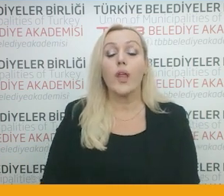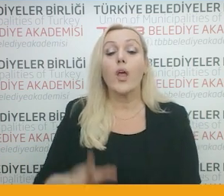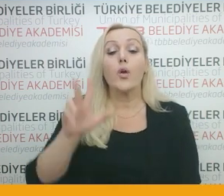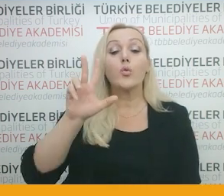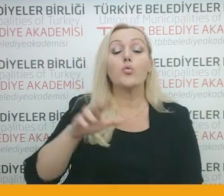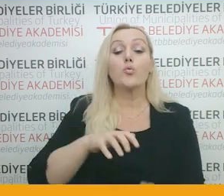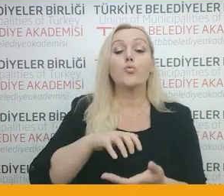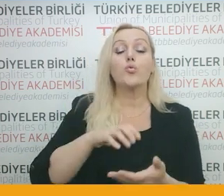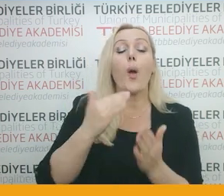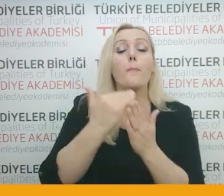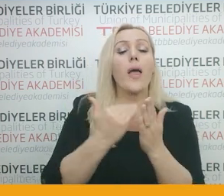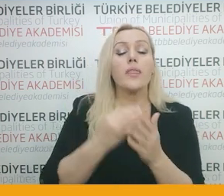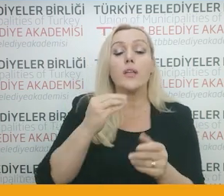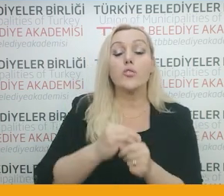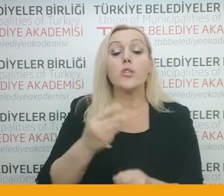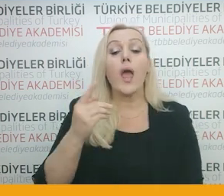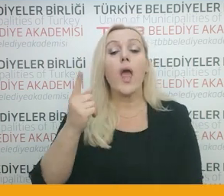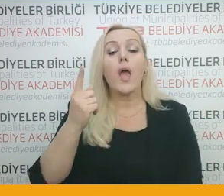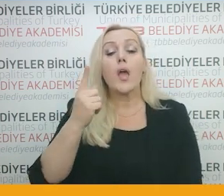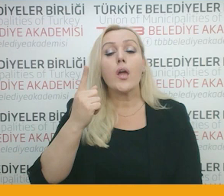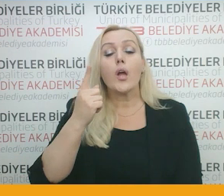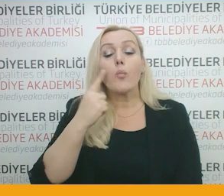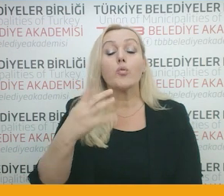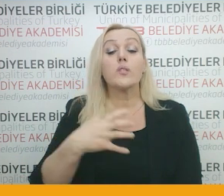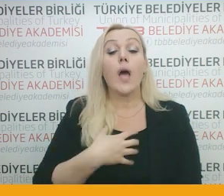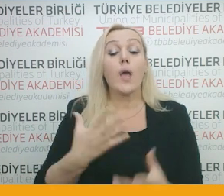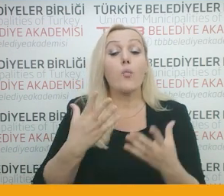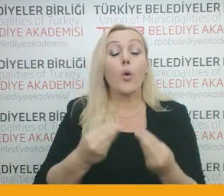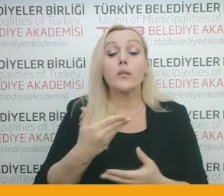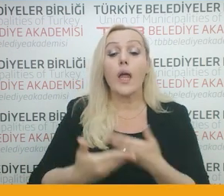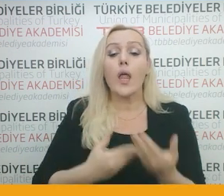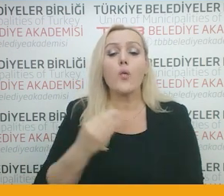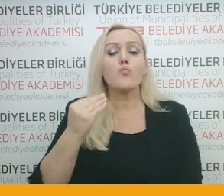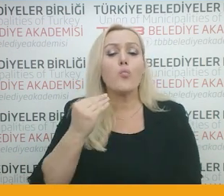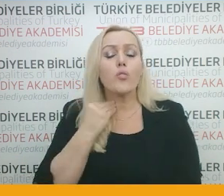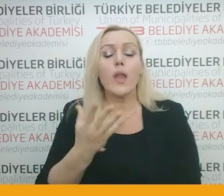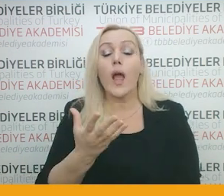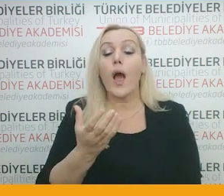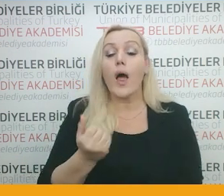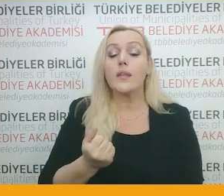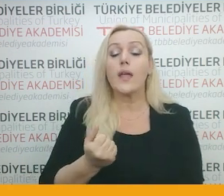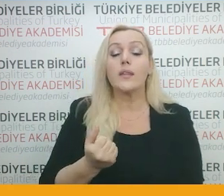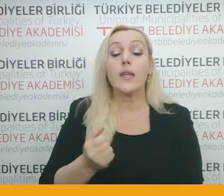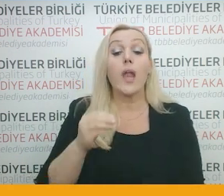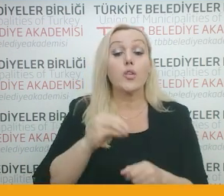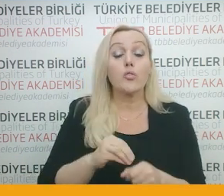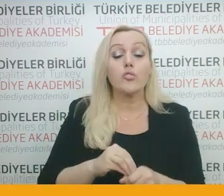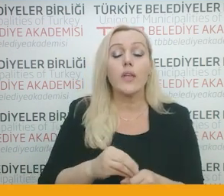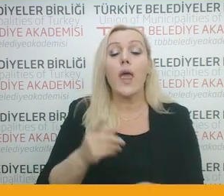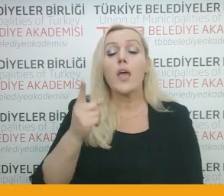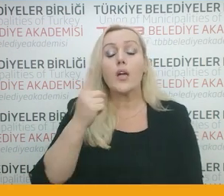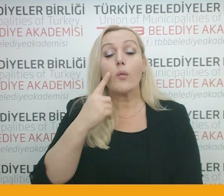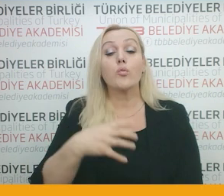Üçüncü maddede kamu kaynaklarından bahsediyor dedik. Borçlanma sureti elde edilen imkanlar dahil kamuya ait